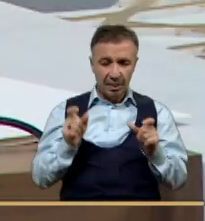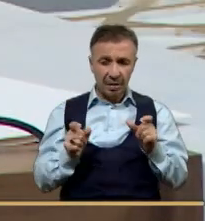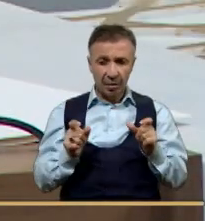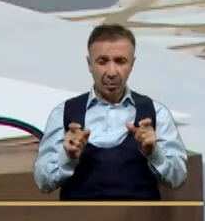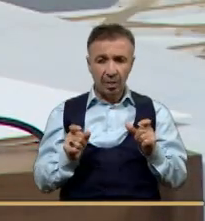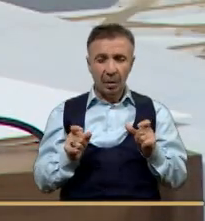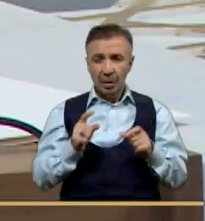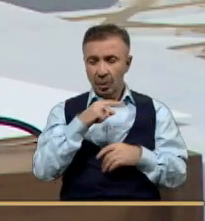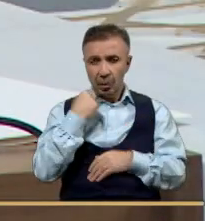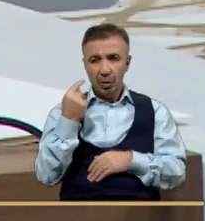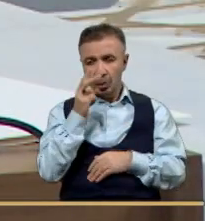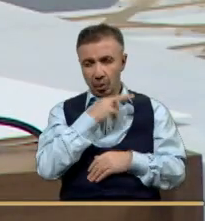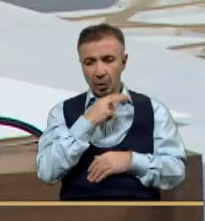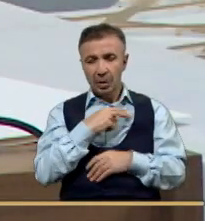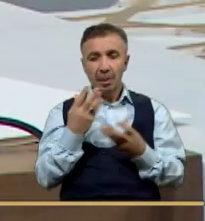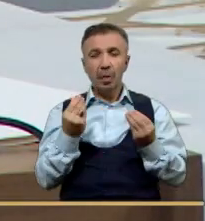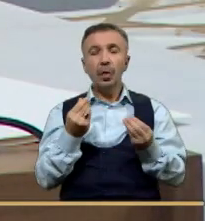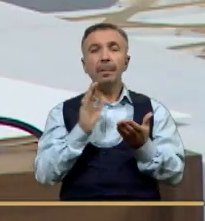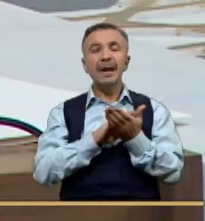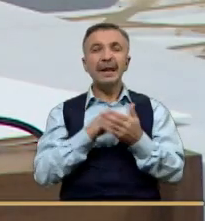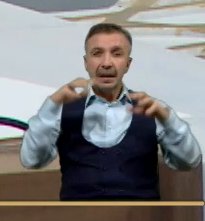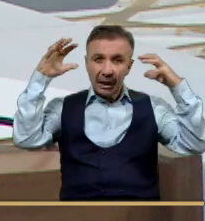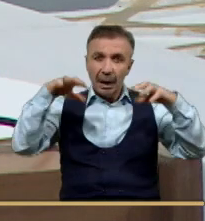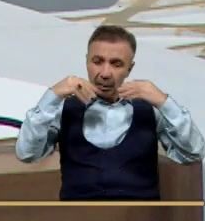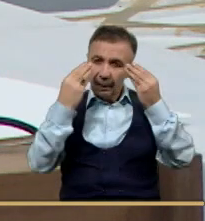bereketli yağmurlar ihsan eyle ya Rab.